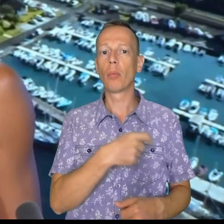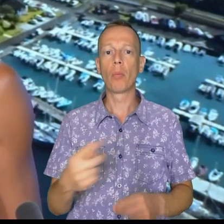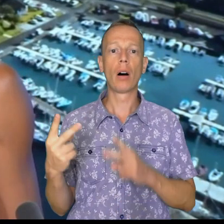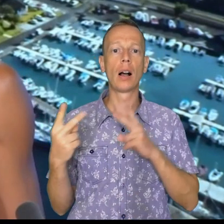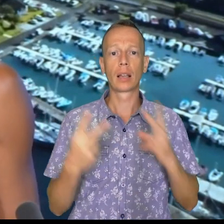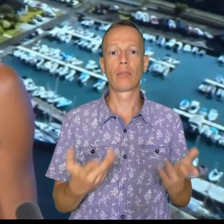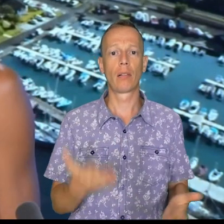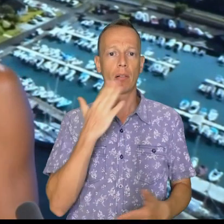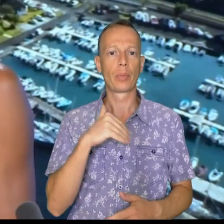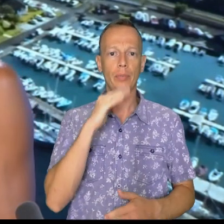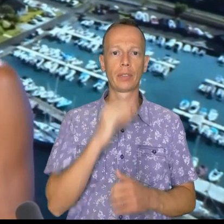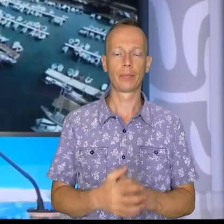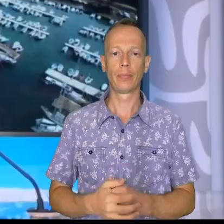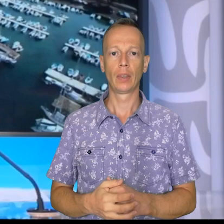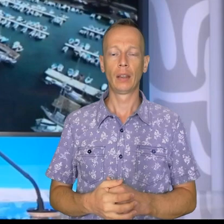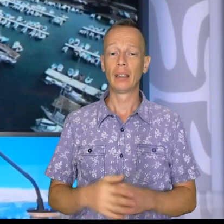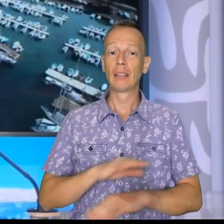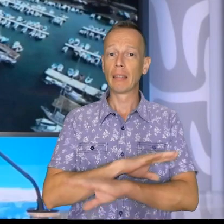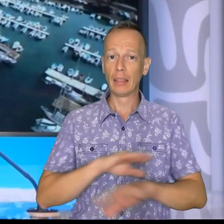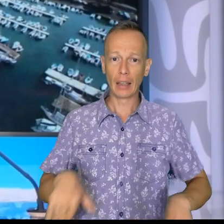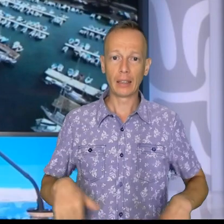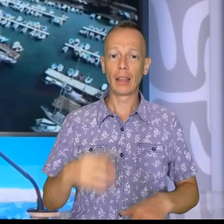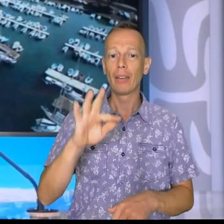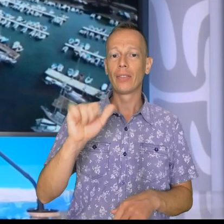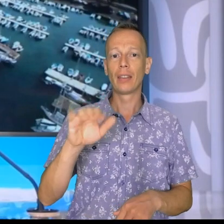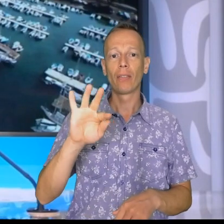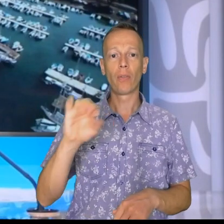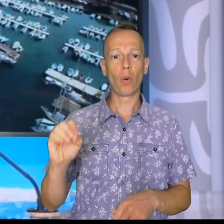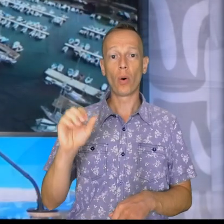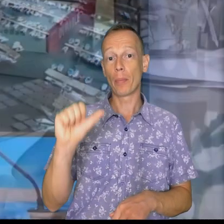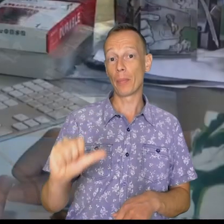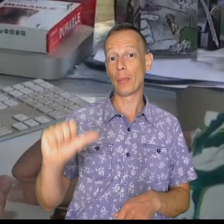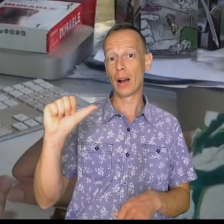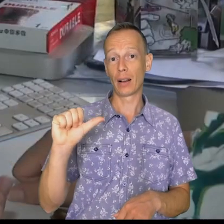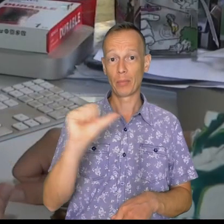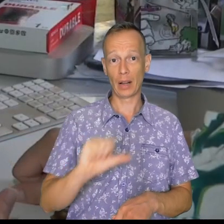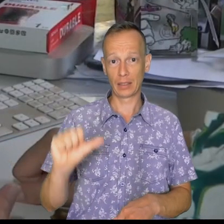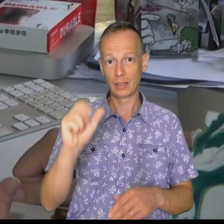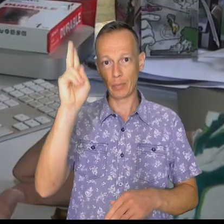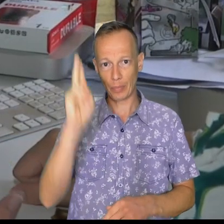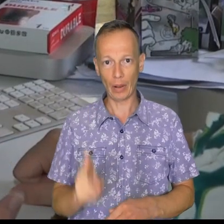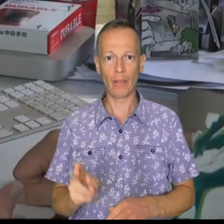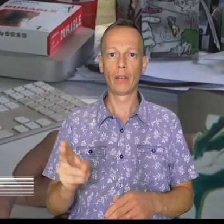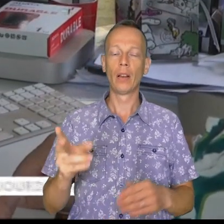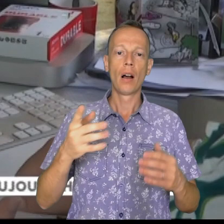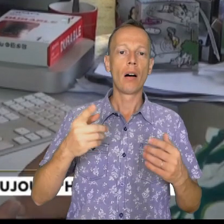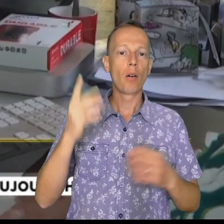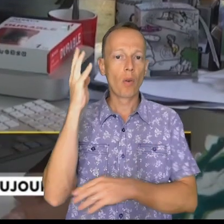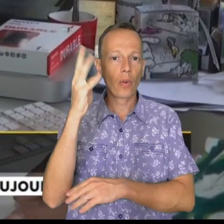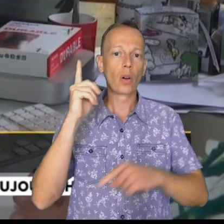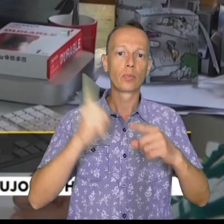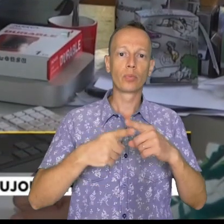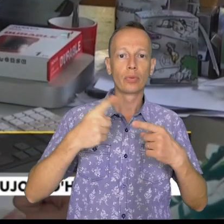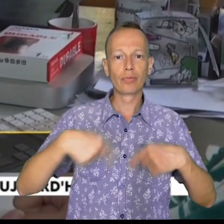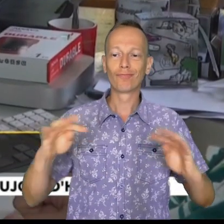début d'après-midi. Et pour terminer, le FIFO a démarré ce mardi. Les conférences et tables rondes sont en streaming